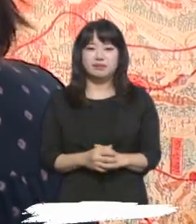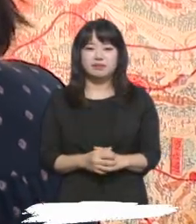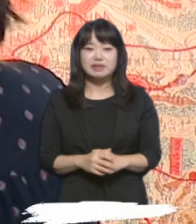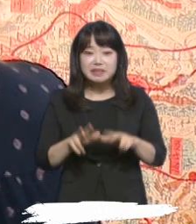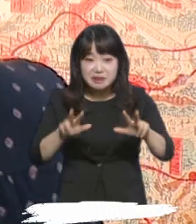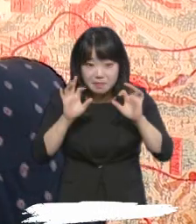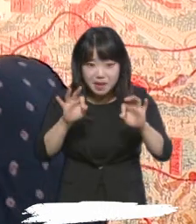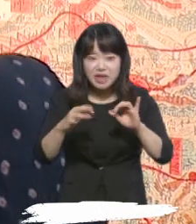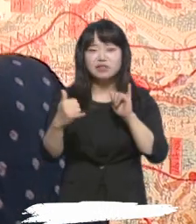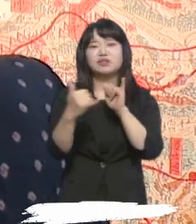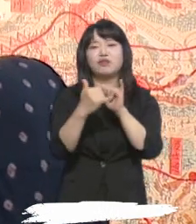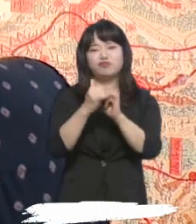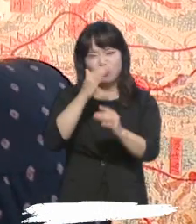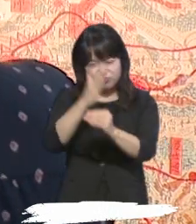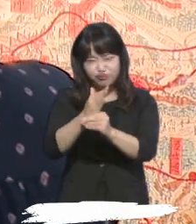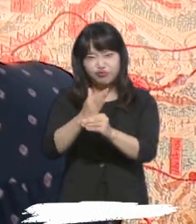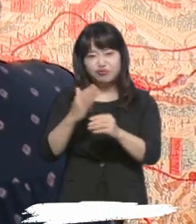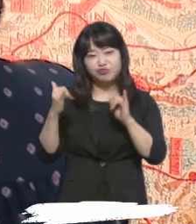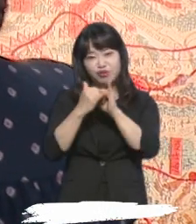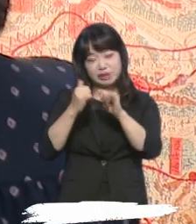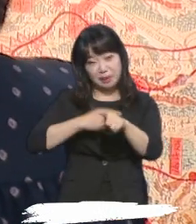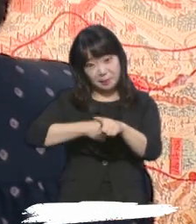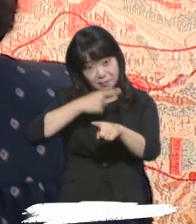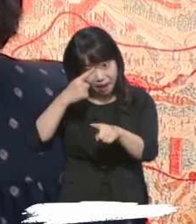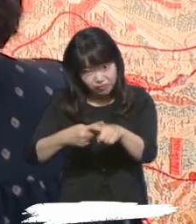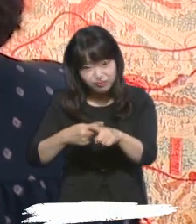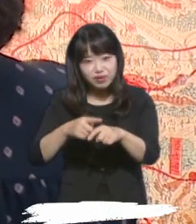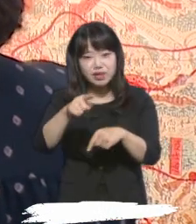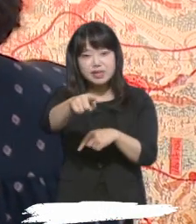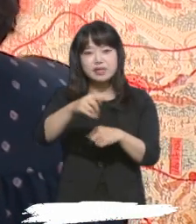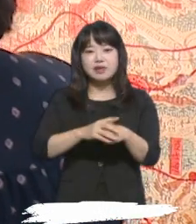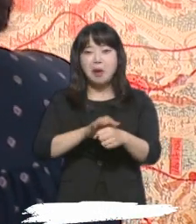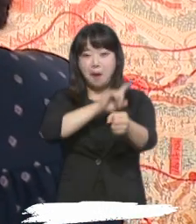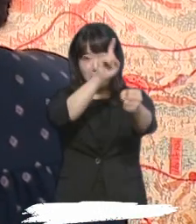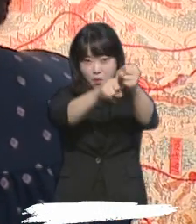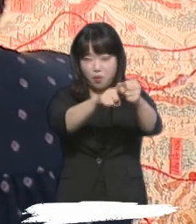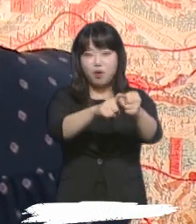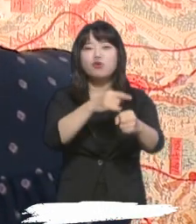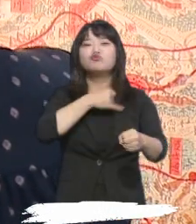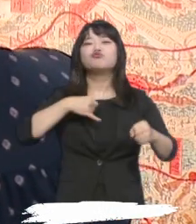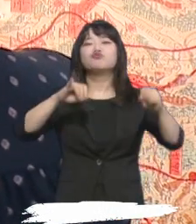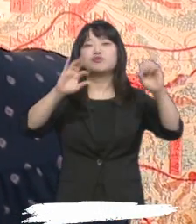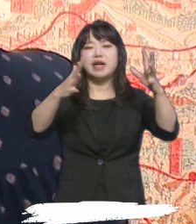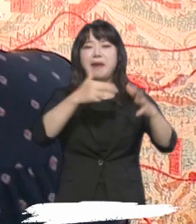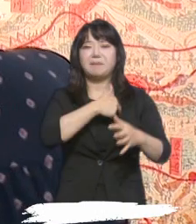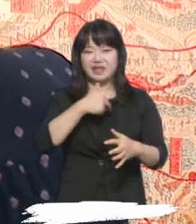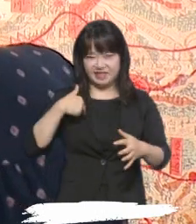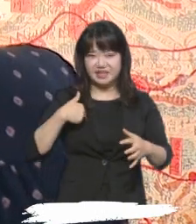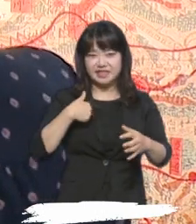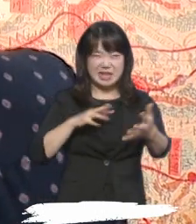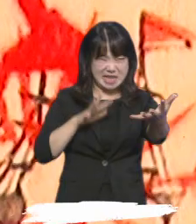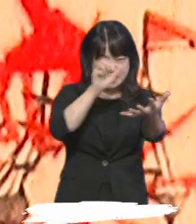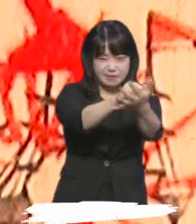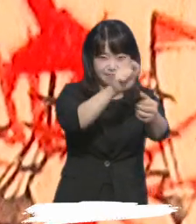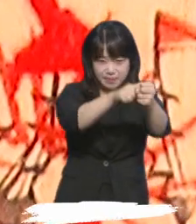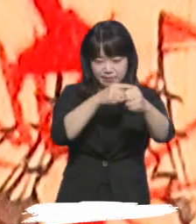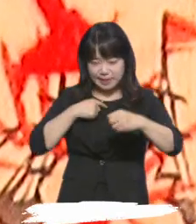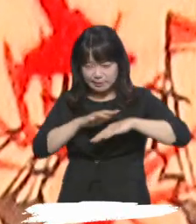아직은 전쟁이 끝나지도 않은 상황인데 그들의 목표는 국경이었다라고 하는 것을 이 놀이판에 다 담고